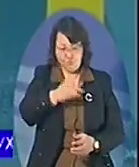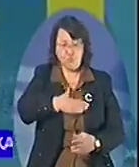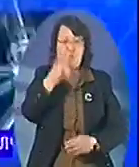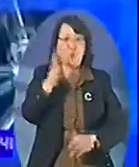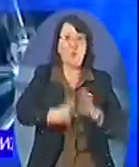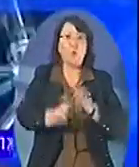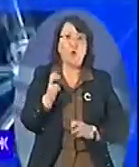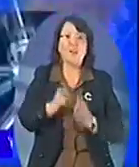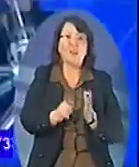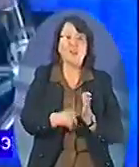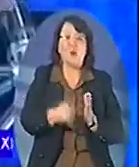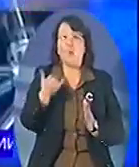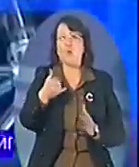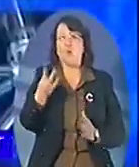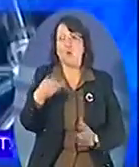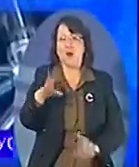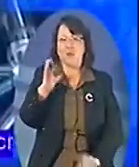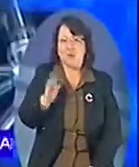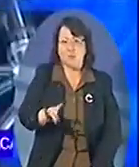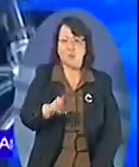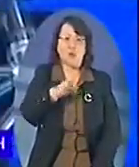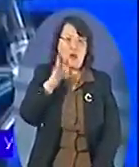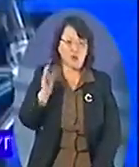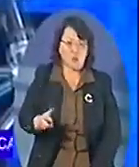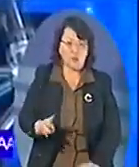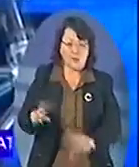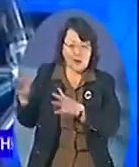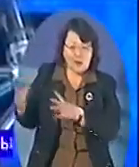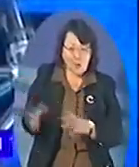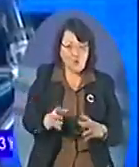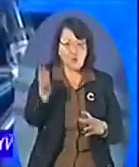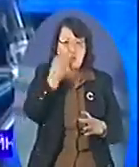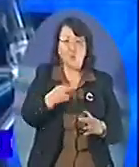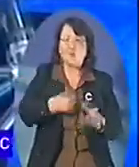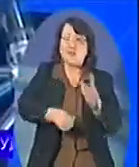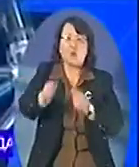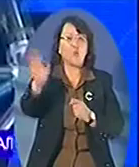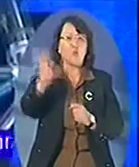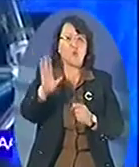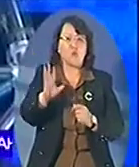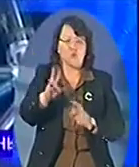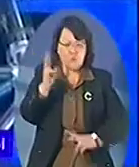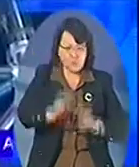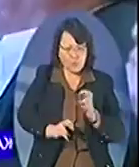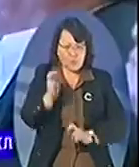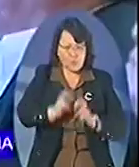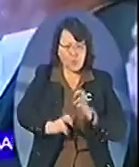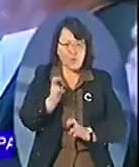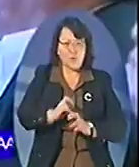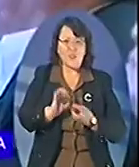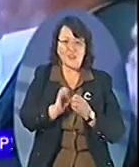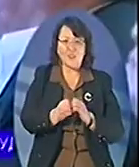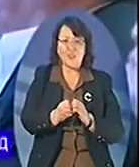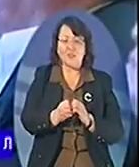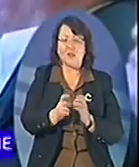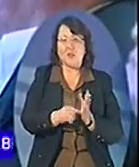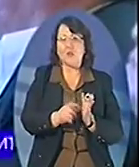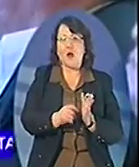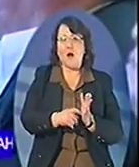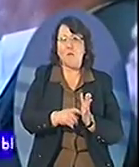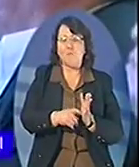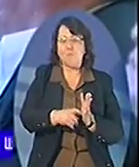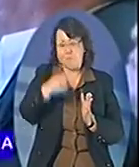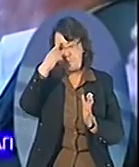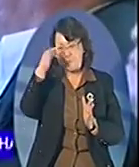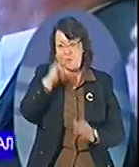салбарын бүтээгдэхүүнээгээ бол аль болохоор одоо боловсруулах чиглэл явуул. Нүүрсэ, гадрын тосоо, зэсэ, төмрийн хөдрөө. Ард